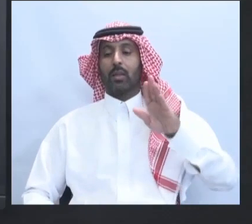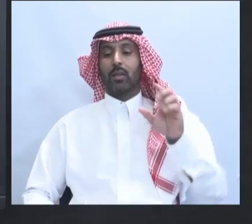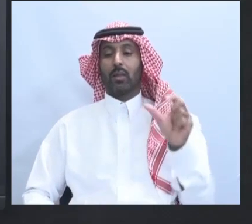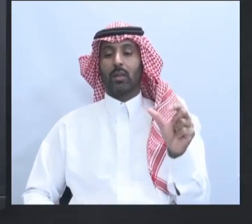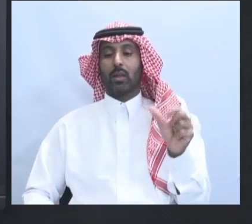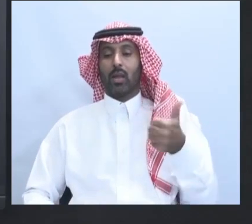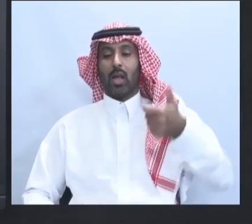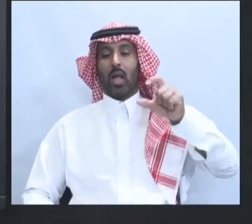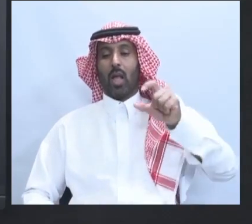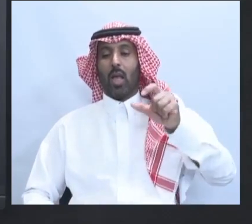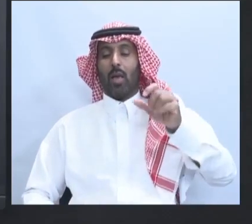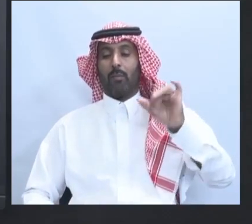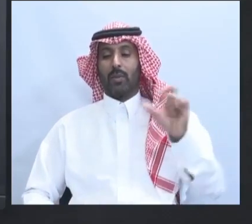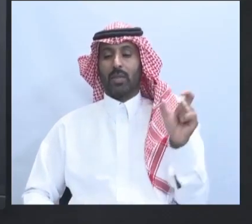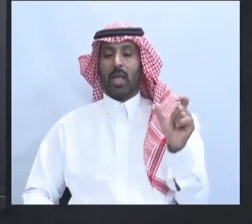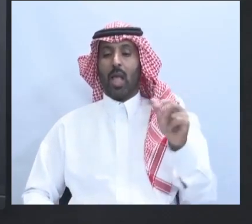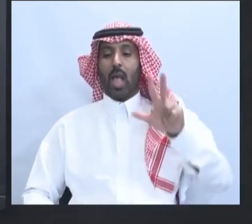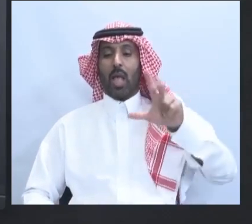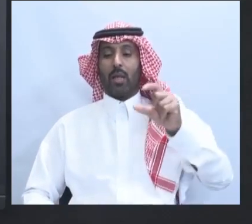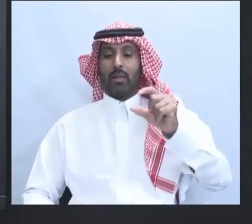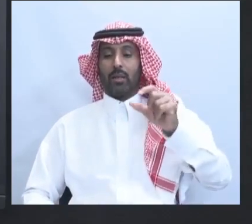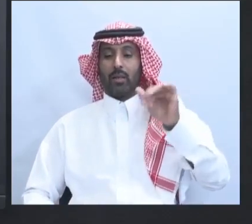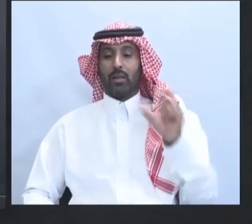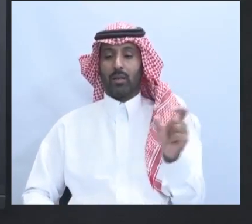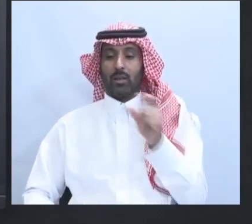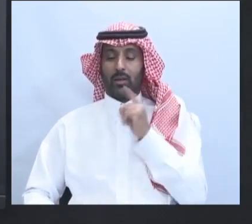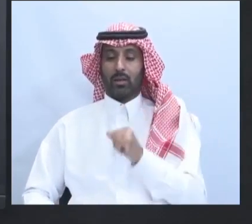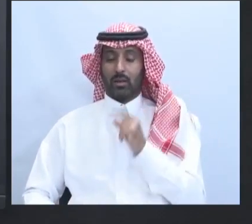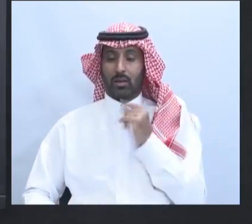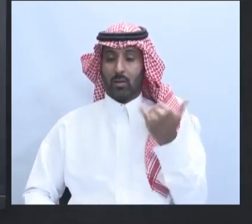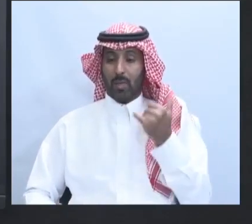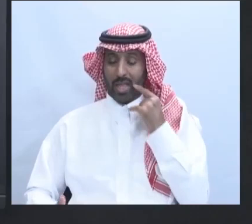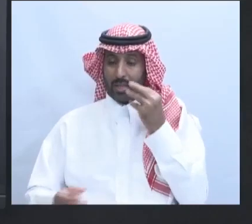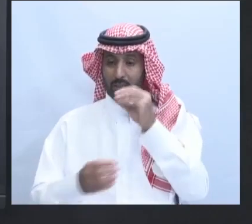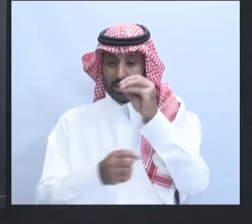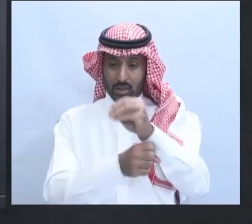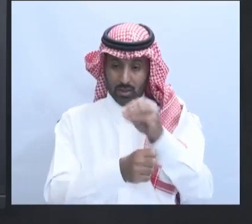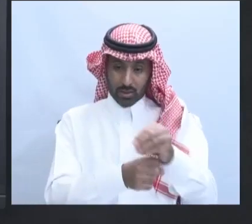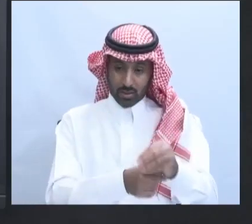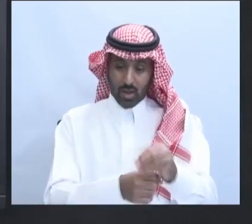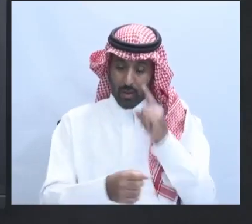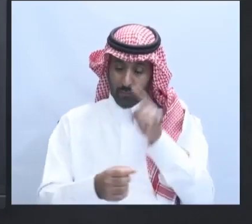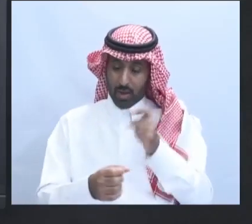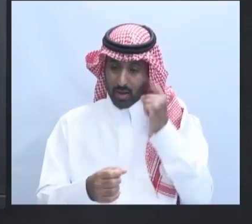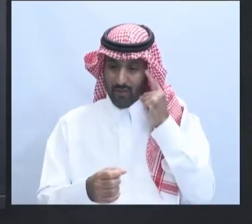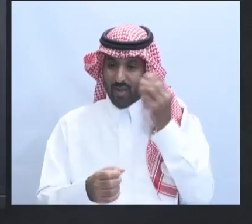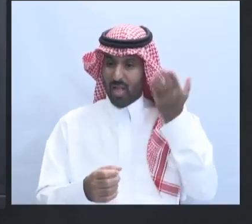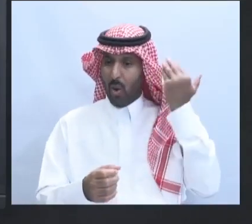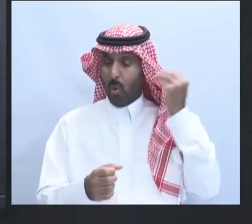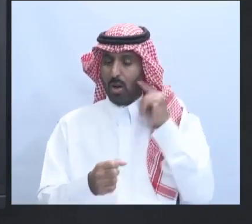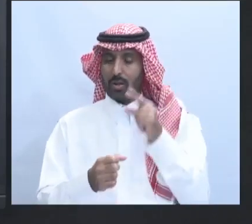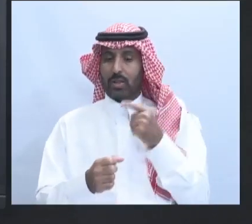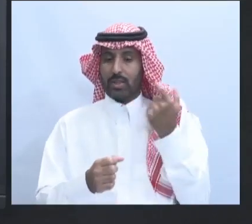الدين واللون الاسناد لقال من شاء ما شاء وهذا يجعلنا يا ايها الطلاب الطالبات نهتم كثيرا